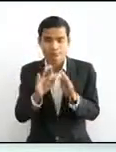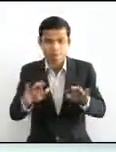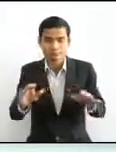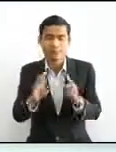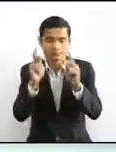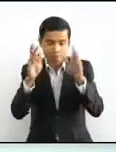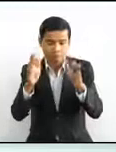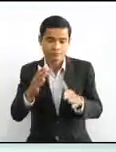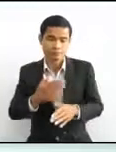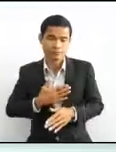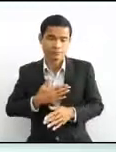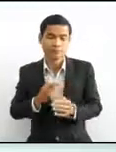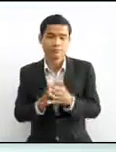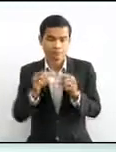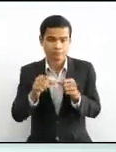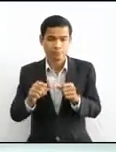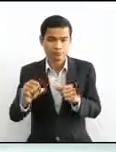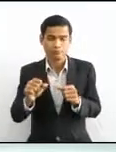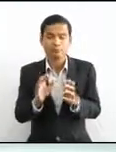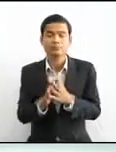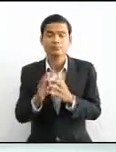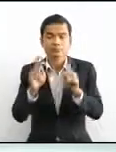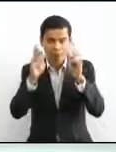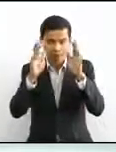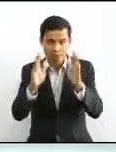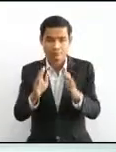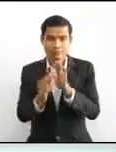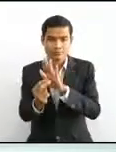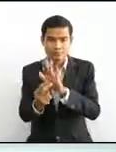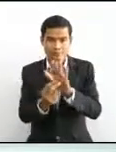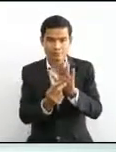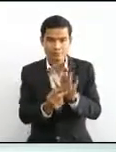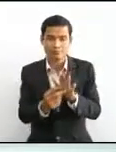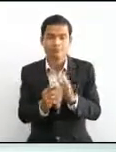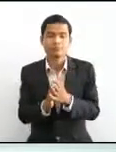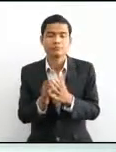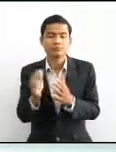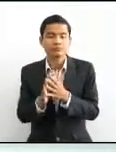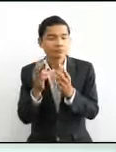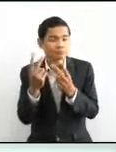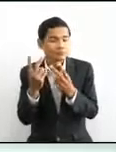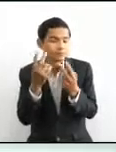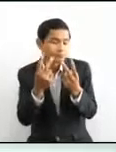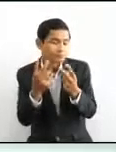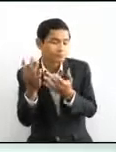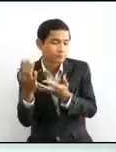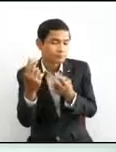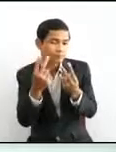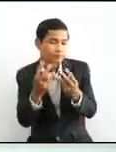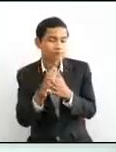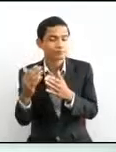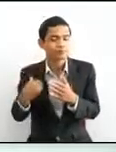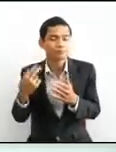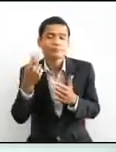nữa cha chia một tập tiện đi nhiêu kêu nâng miền ở vậy giờ mặc áo con cha chăm mưa tặng áo kia nữa chăm mưa nhiêu kêu miền